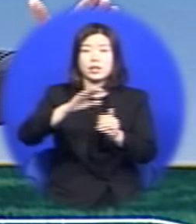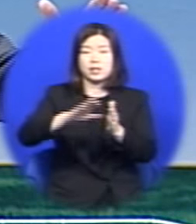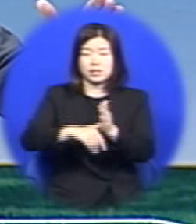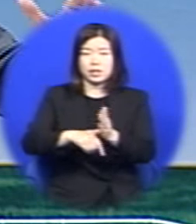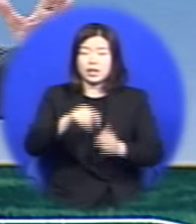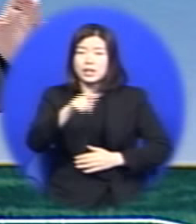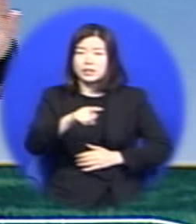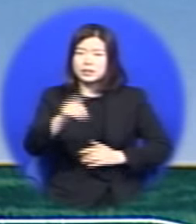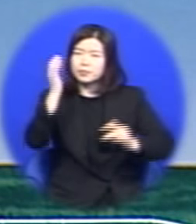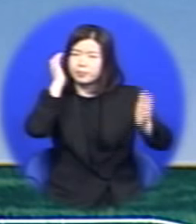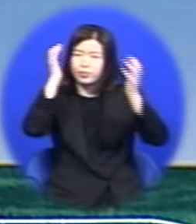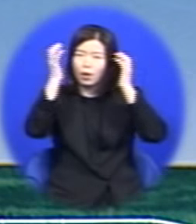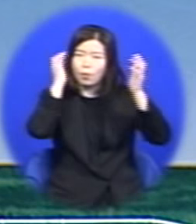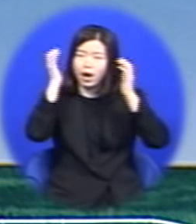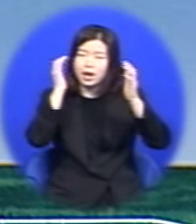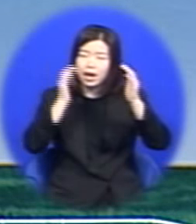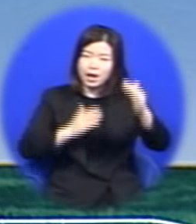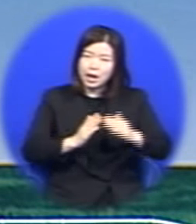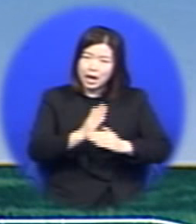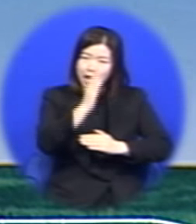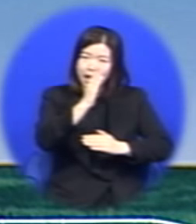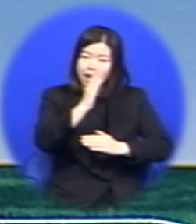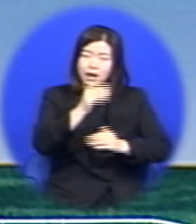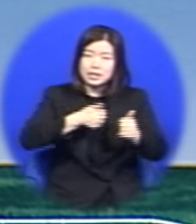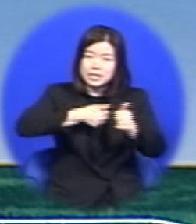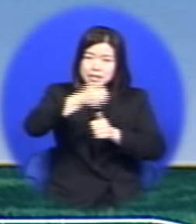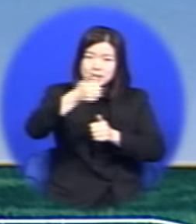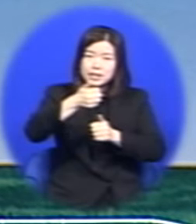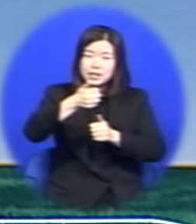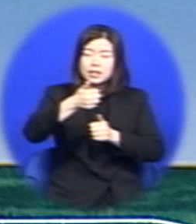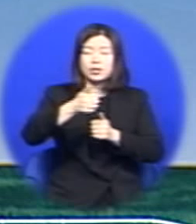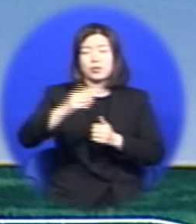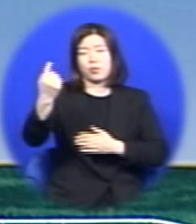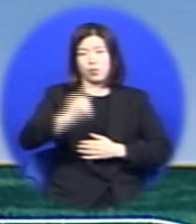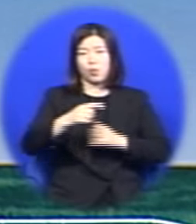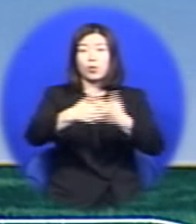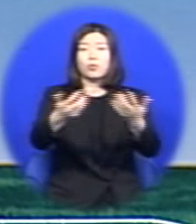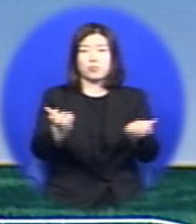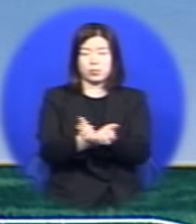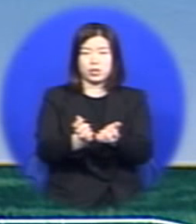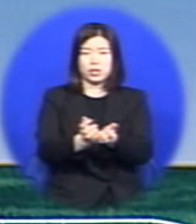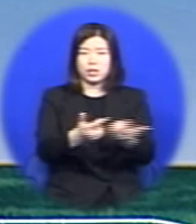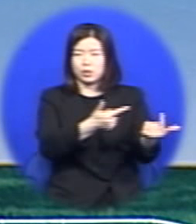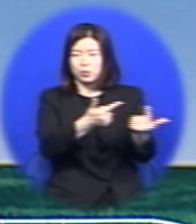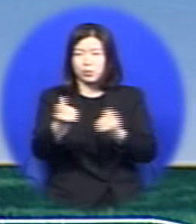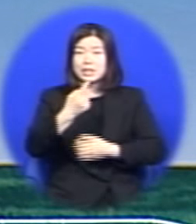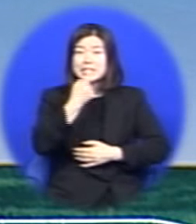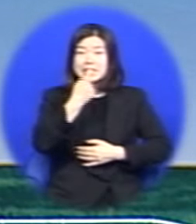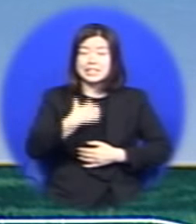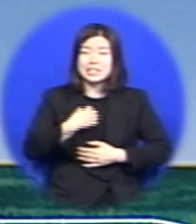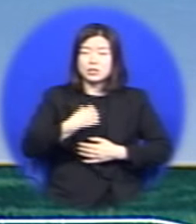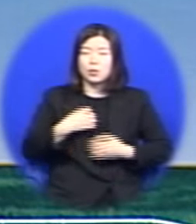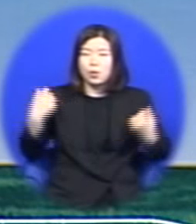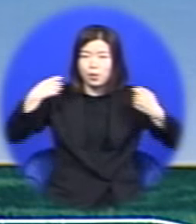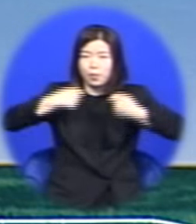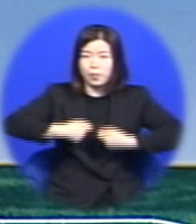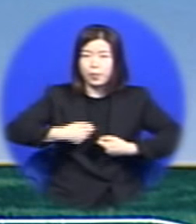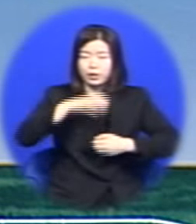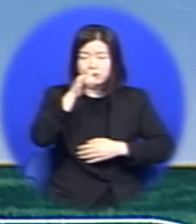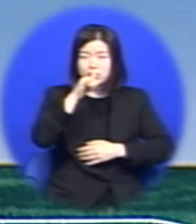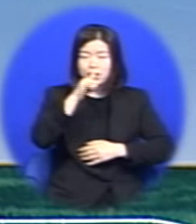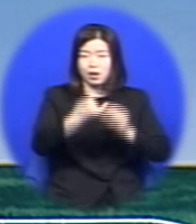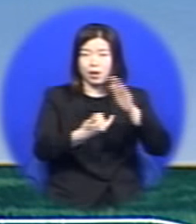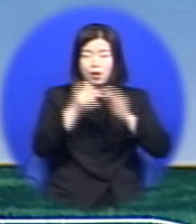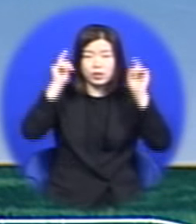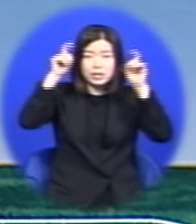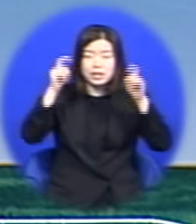그 환란을 거쳐서 나온 무리들이라는, 그들은 다 흰옷을 입었습니다. 어린 양의 보혈로 씻은